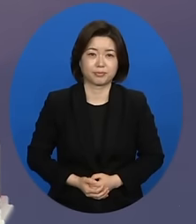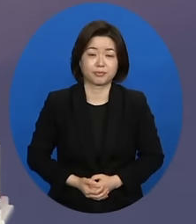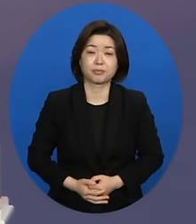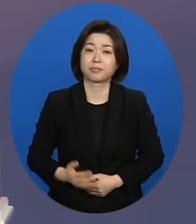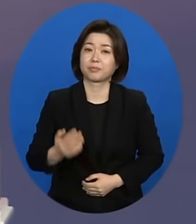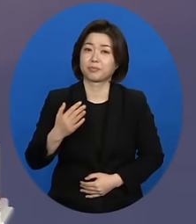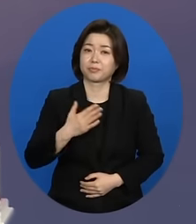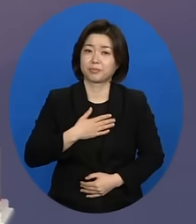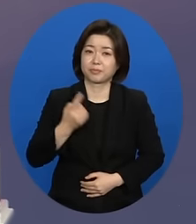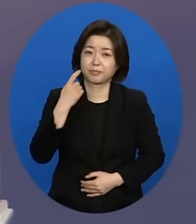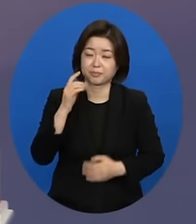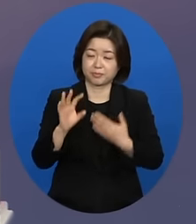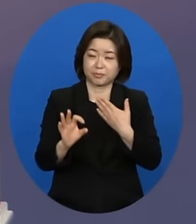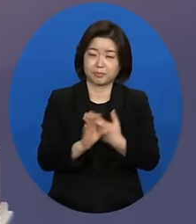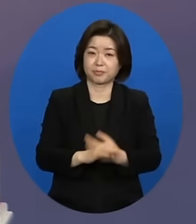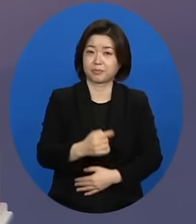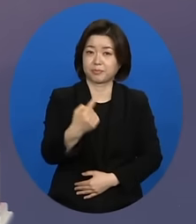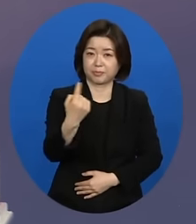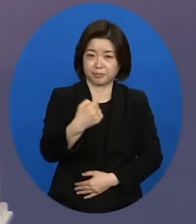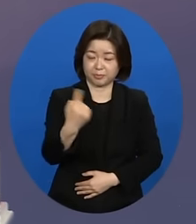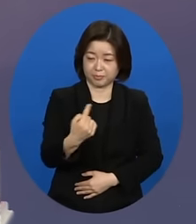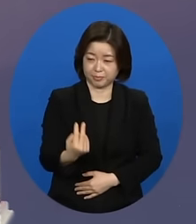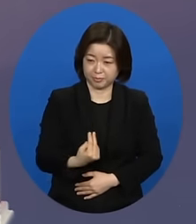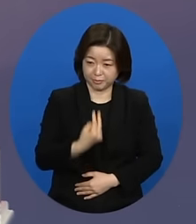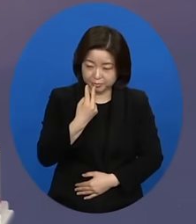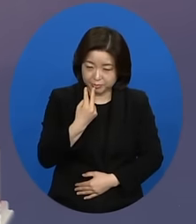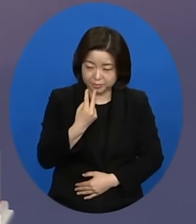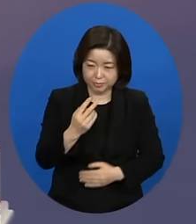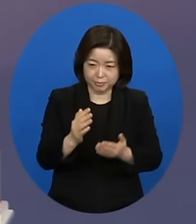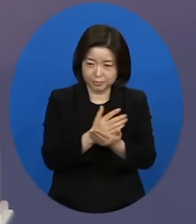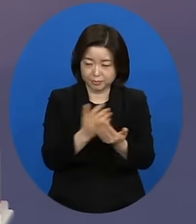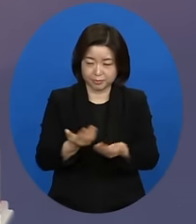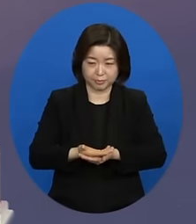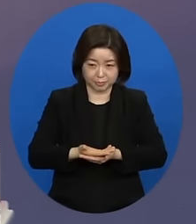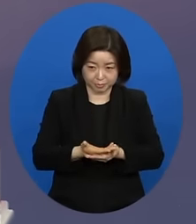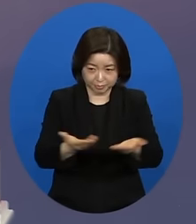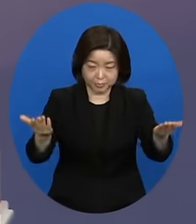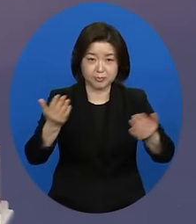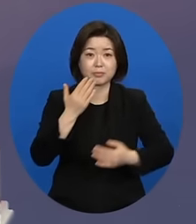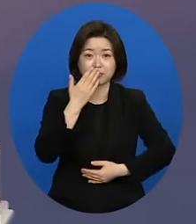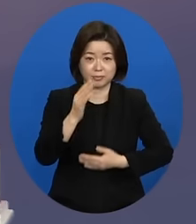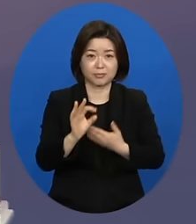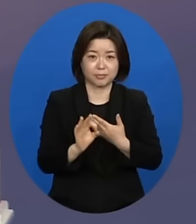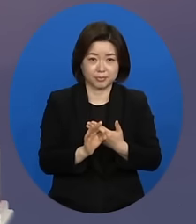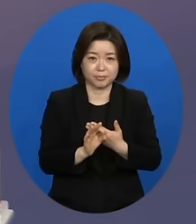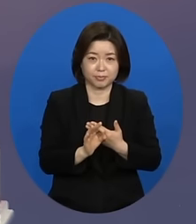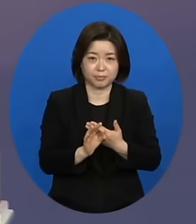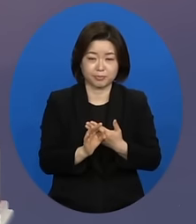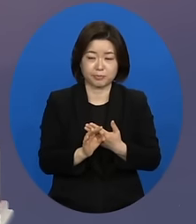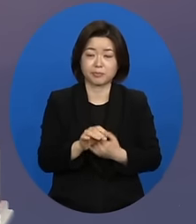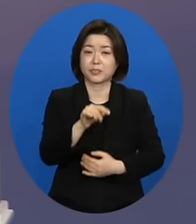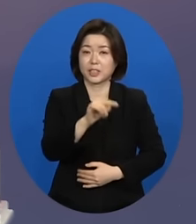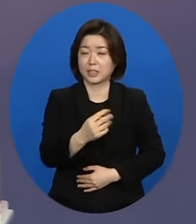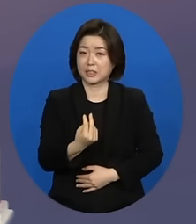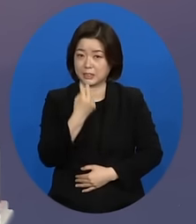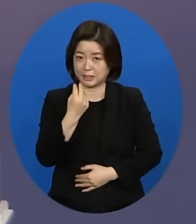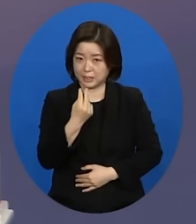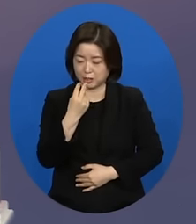내가 만일에 1,000개의 생명을 나누어 줄 수 있다면 그 생명